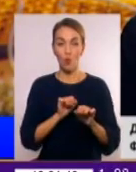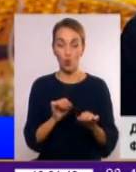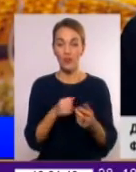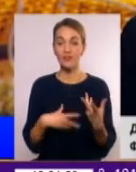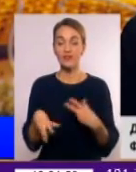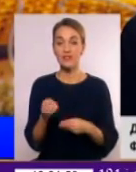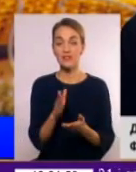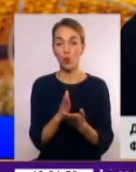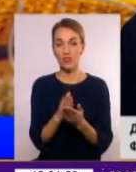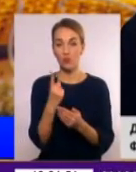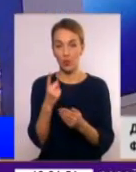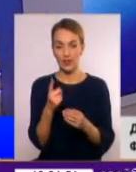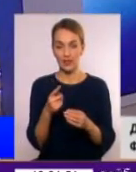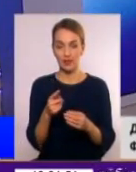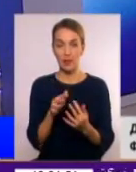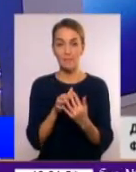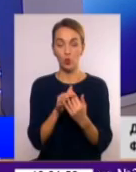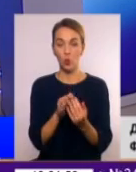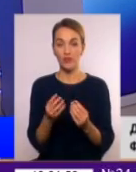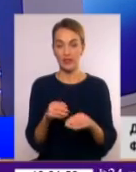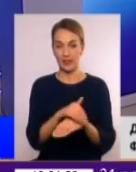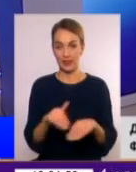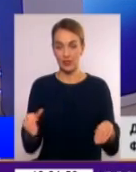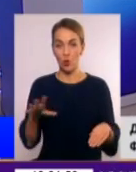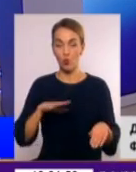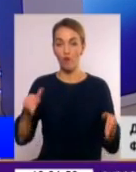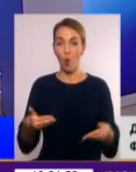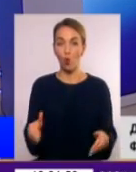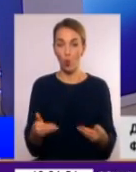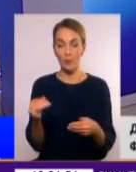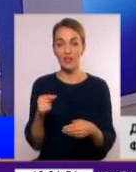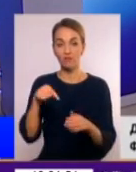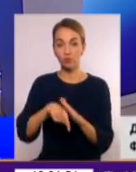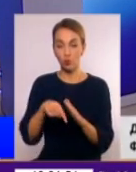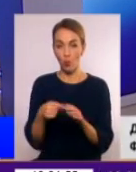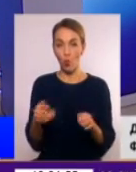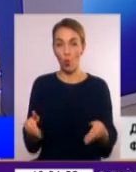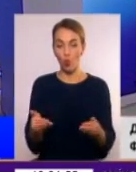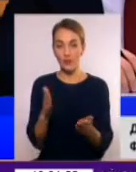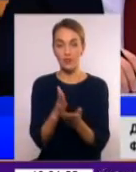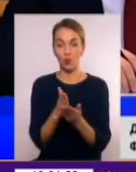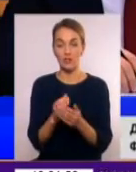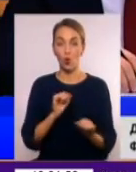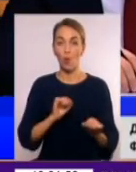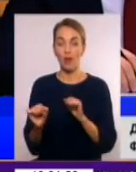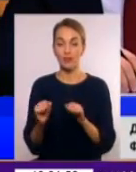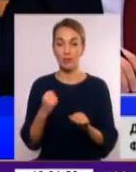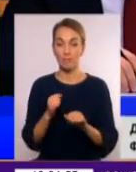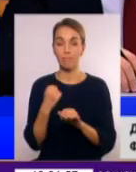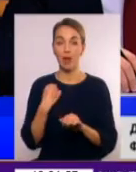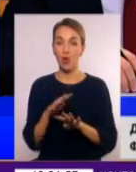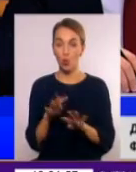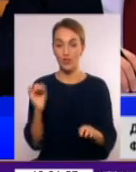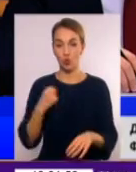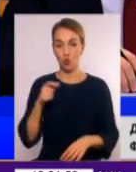всі знаходились в одній передовій лінії. От був окоп, і в цьому окопі знаходилися командир батальйону і солдат. І,